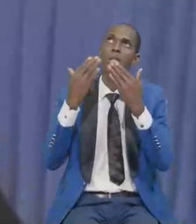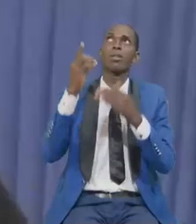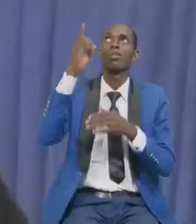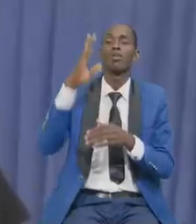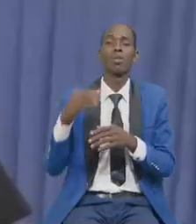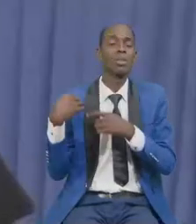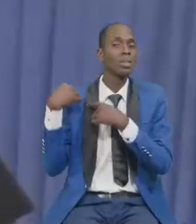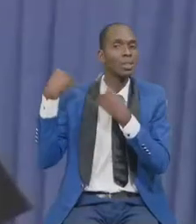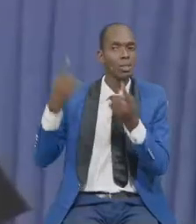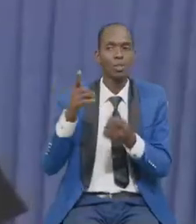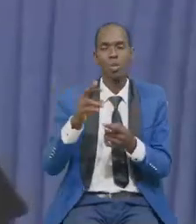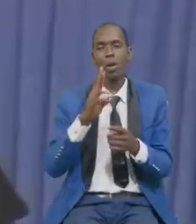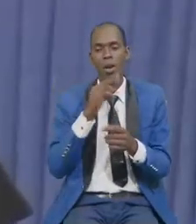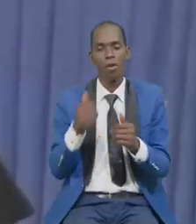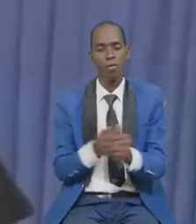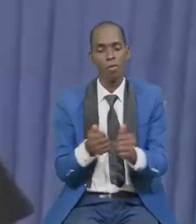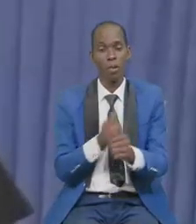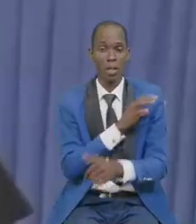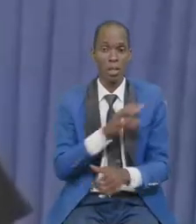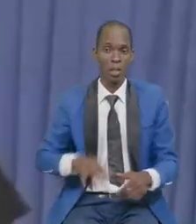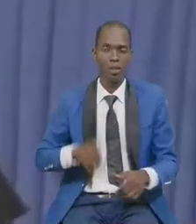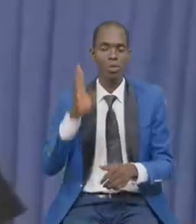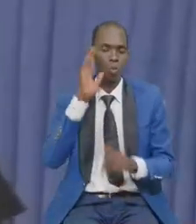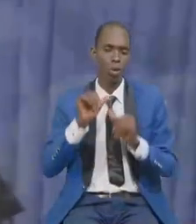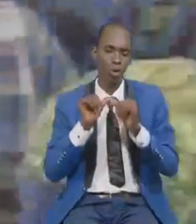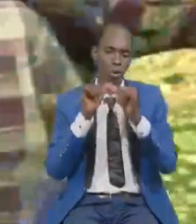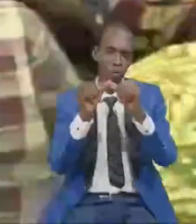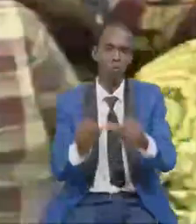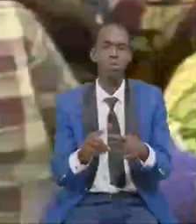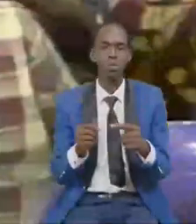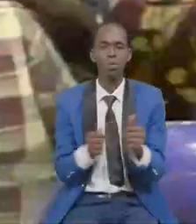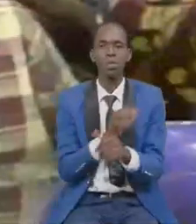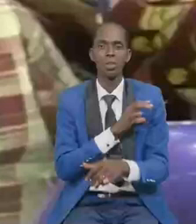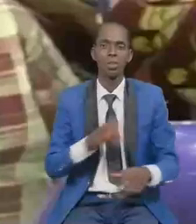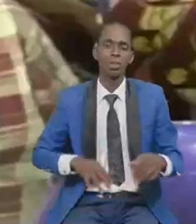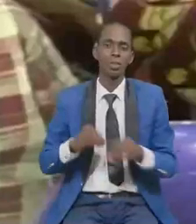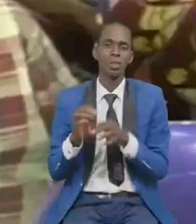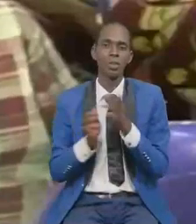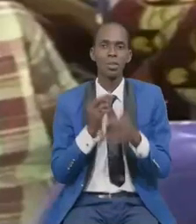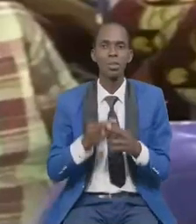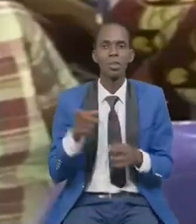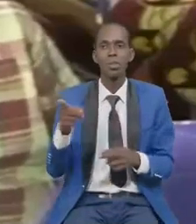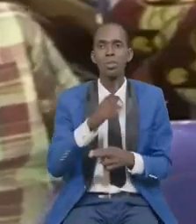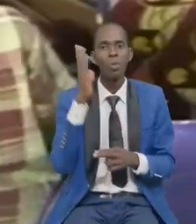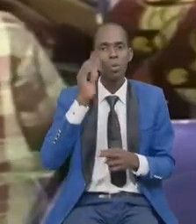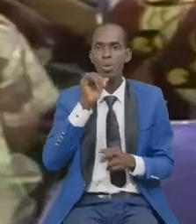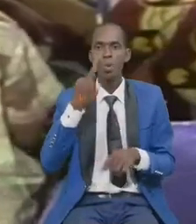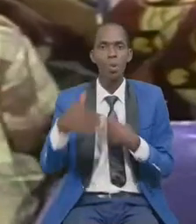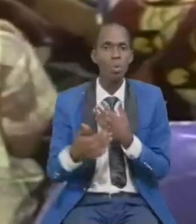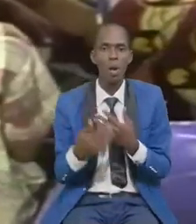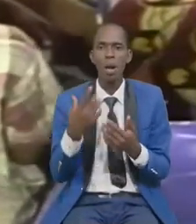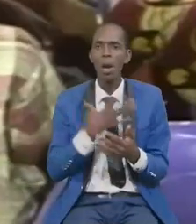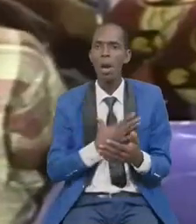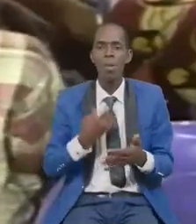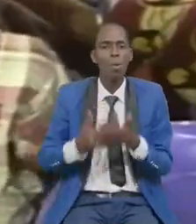Christ. Tu vas continuer à le suivre. Tu ne vas pas faire demi-tour. Et peu importe ce que le diable va essayer de